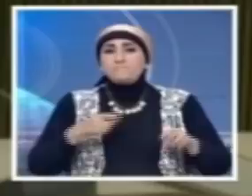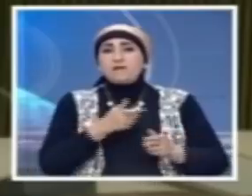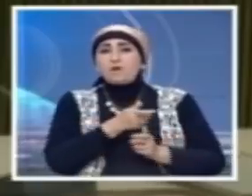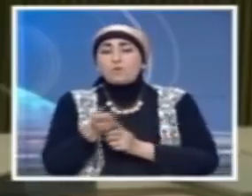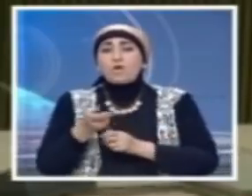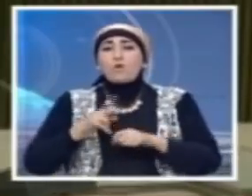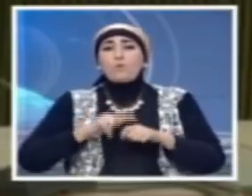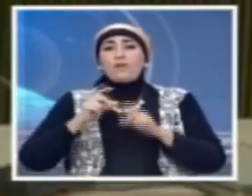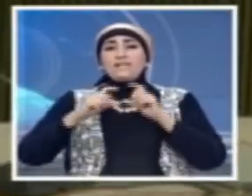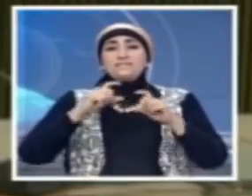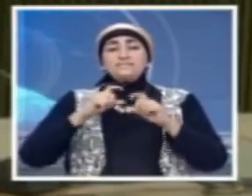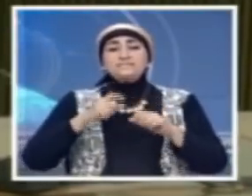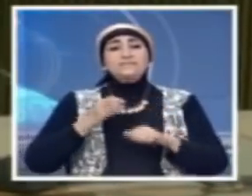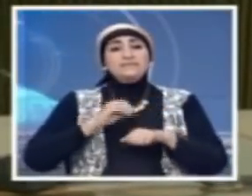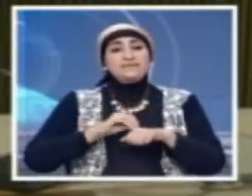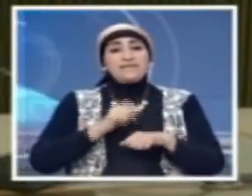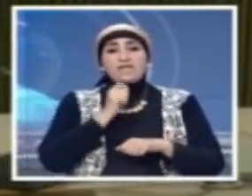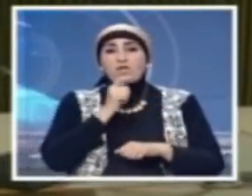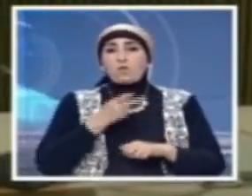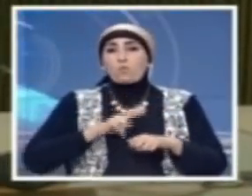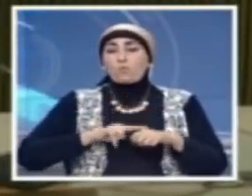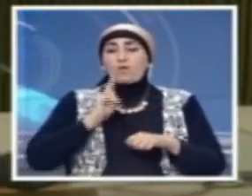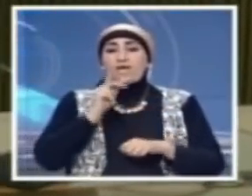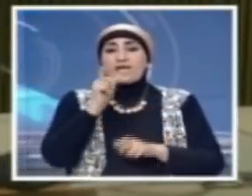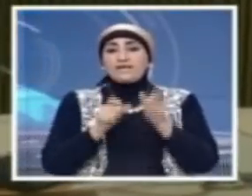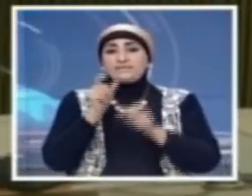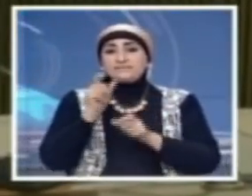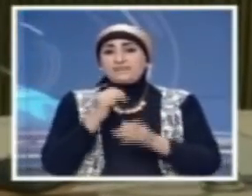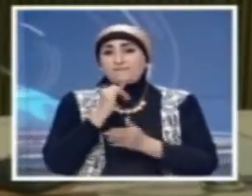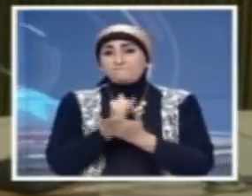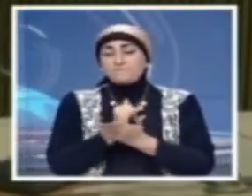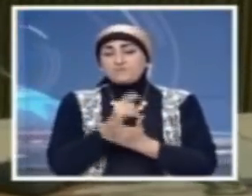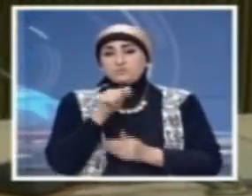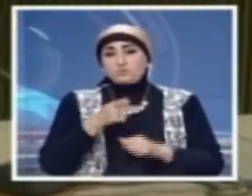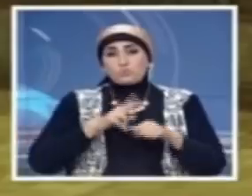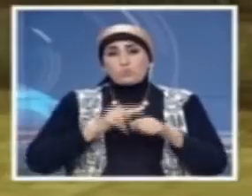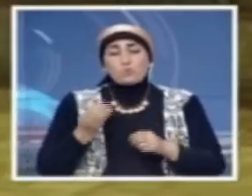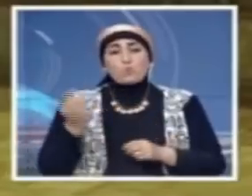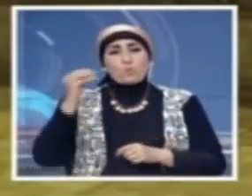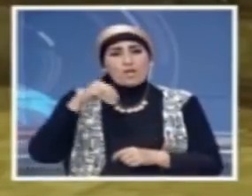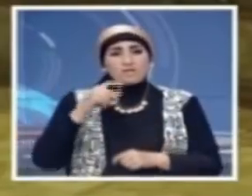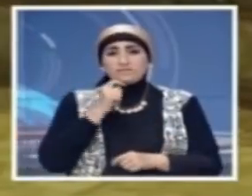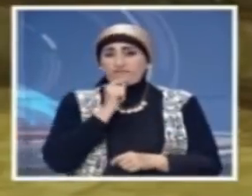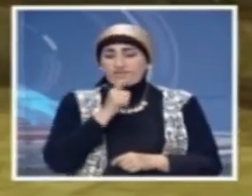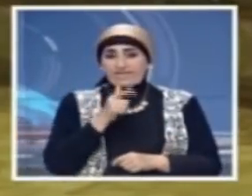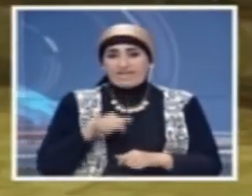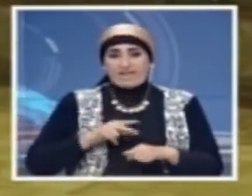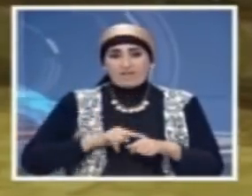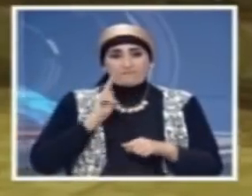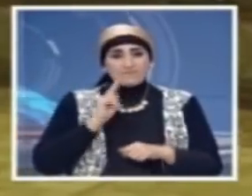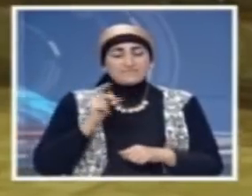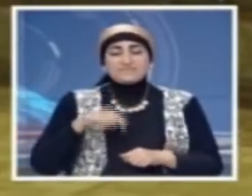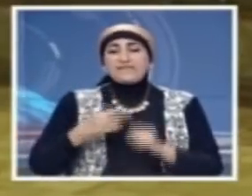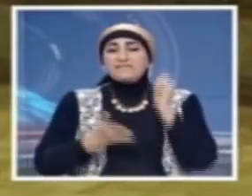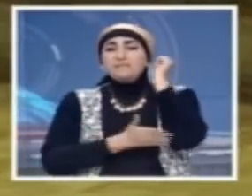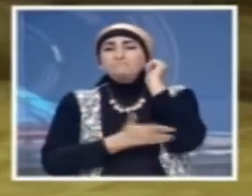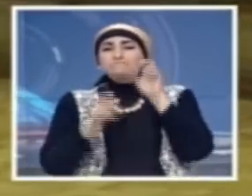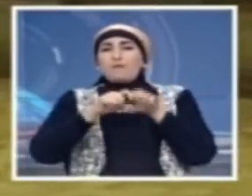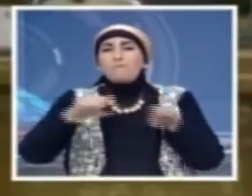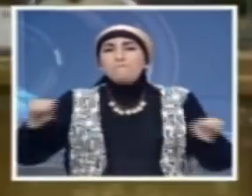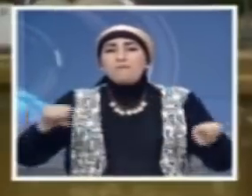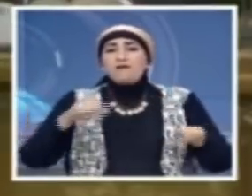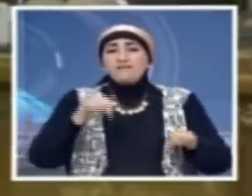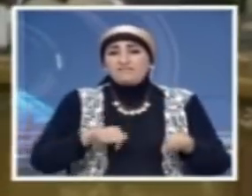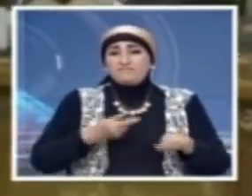المائية والري والإسكان والمرافق والمجتمعات العمرانية وعدد من المسؤولين المعنيين. وأضاف مدبولي أنه يتم